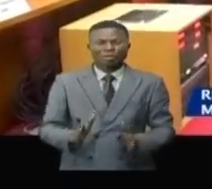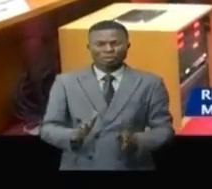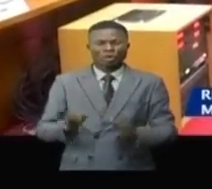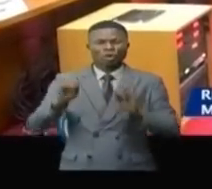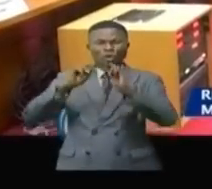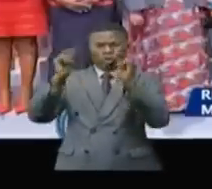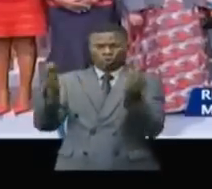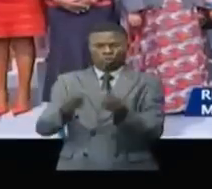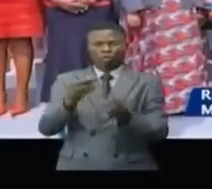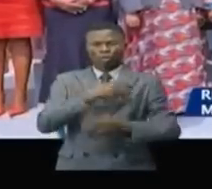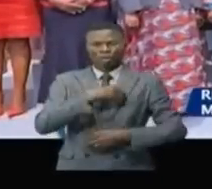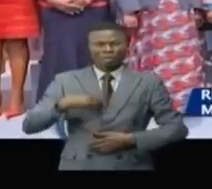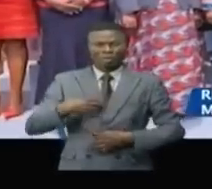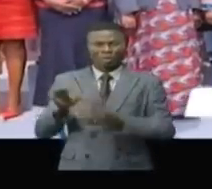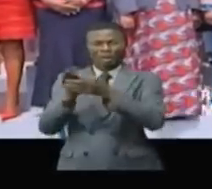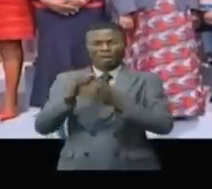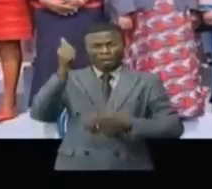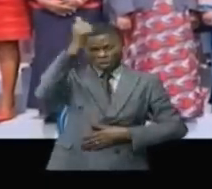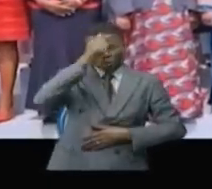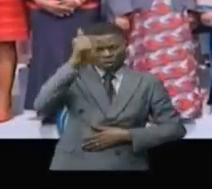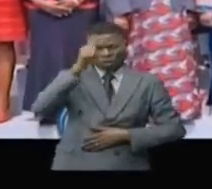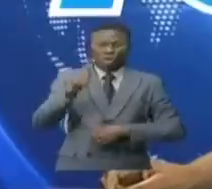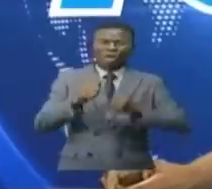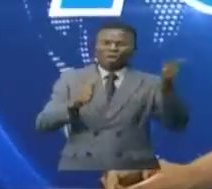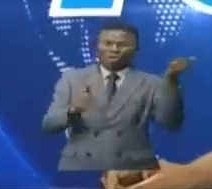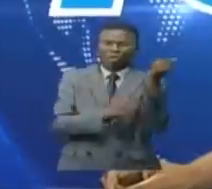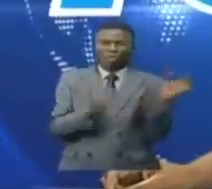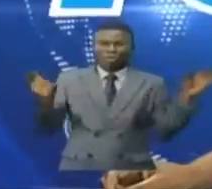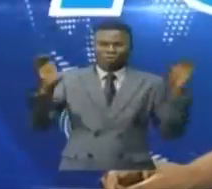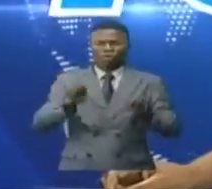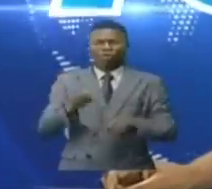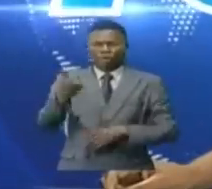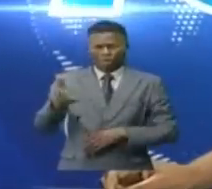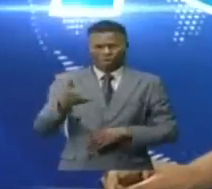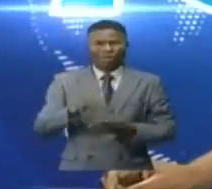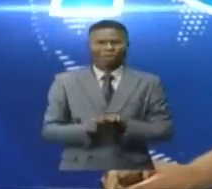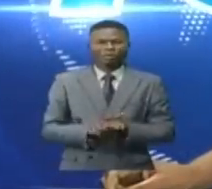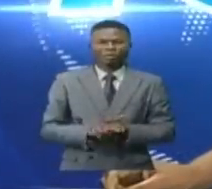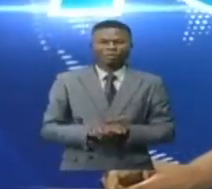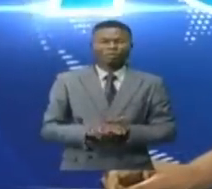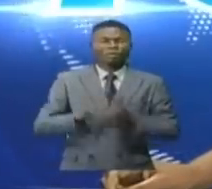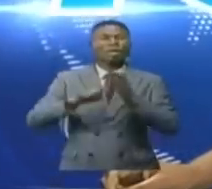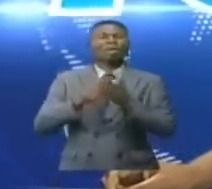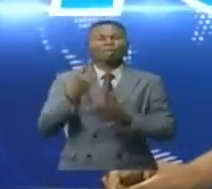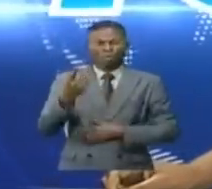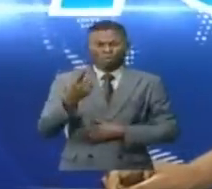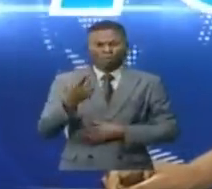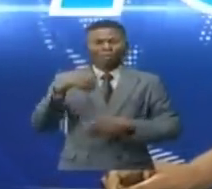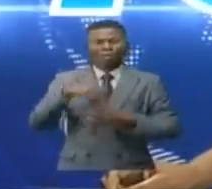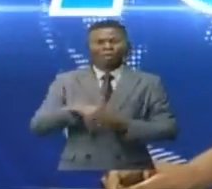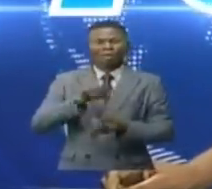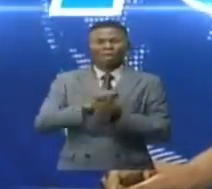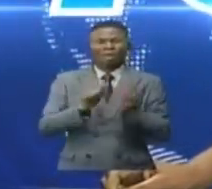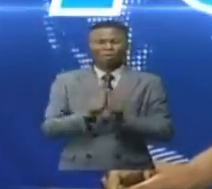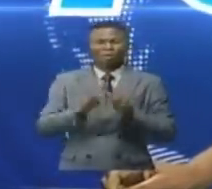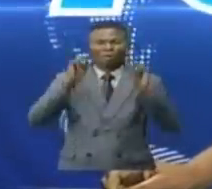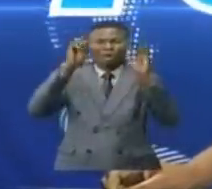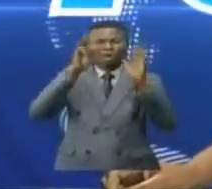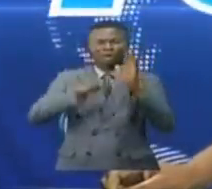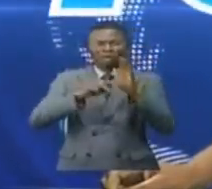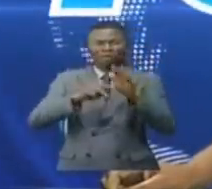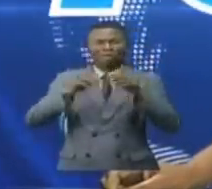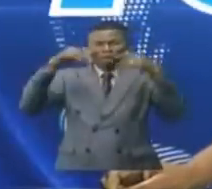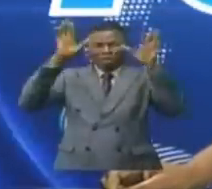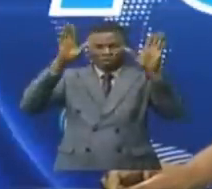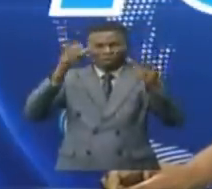délégation féminine de l'Union africaine et d'autres. C'est une première dans le secteur de l'enseignement secondaire.